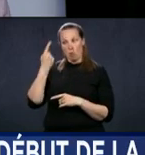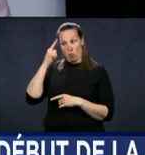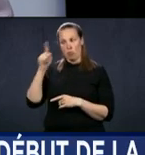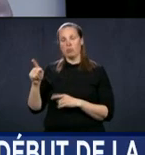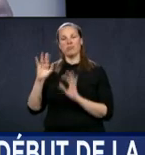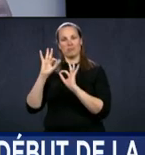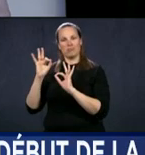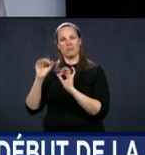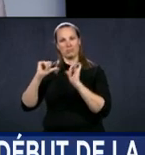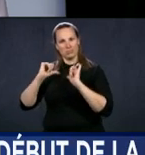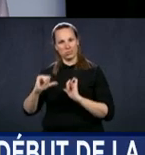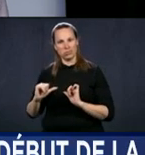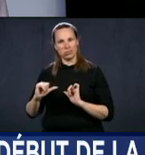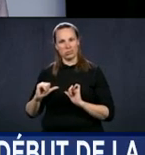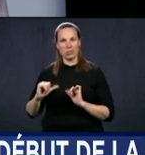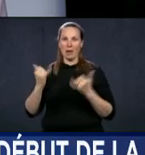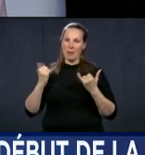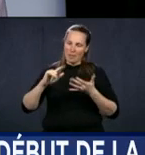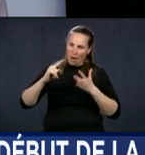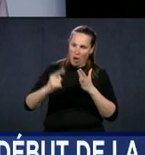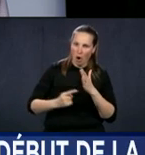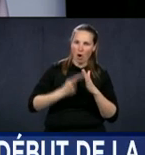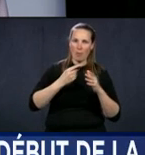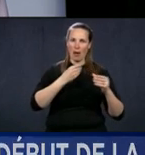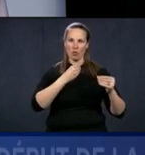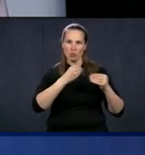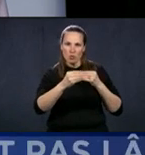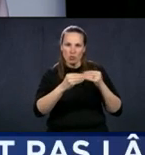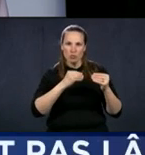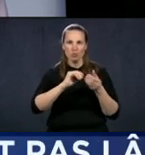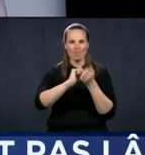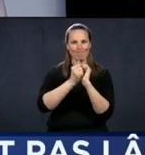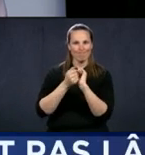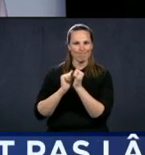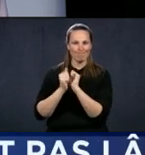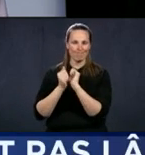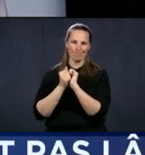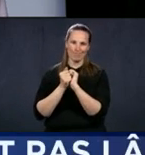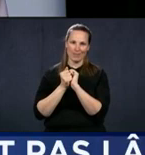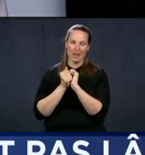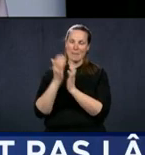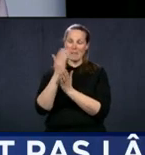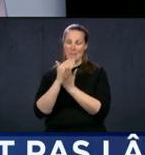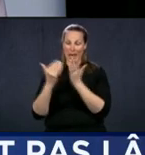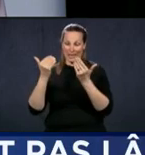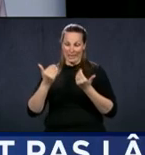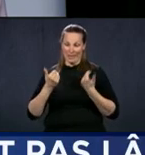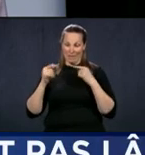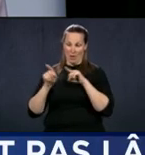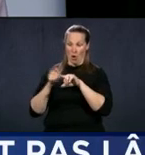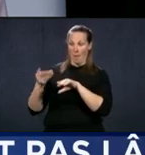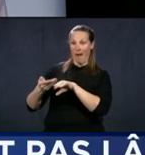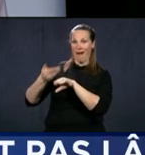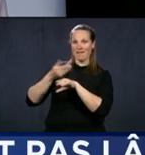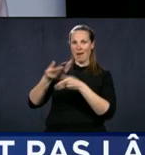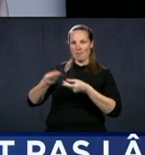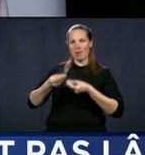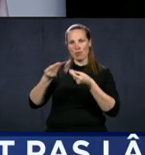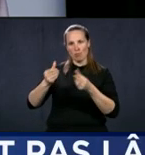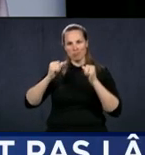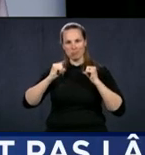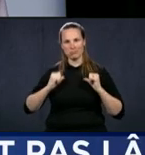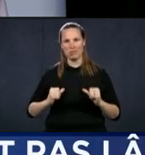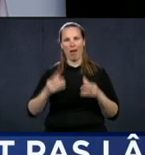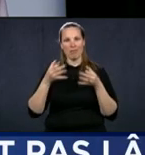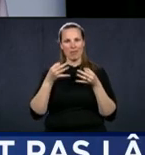en concédant comme ça certains assouplissements réalistes puis en redonnant accès aux gens à une partie de leur liberté, ça va peut-être aider, on l'espère du